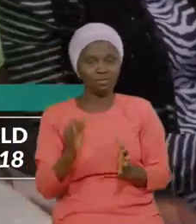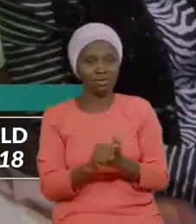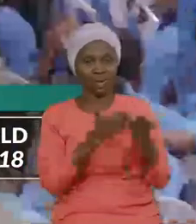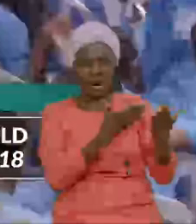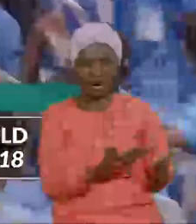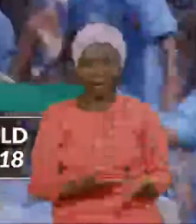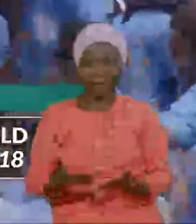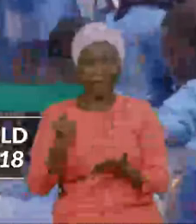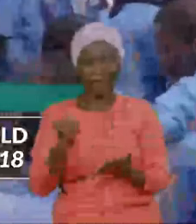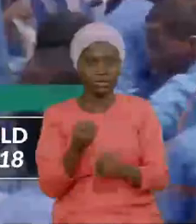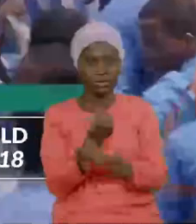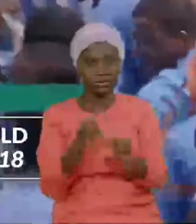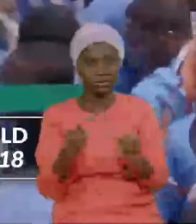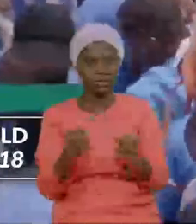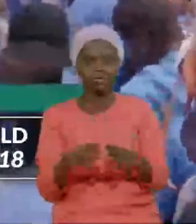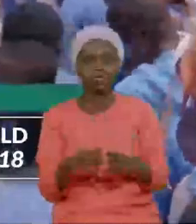11.